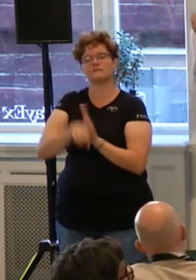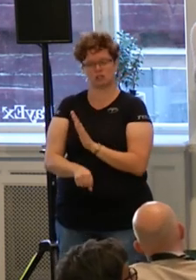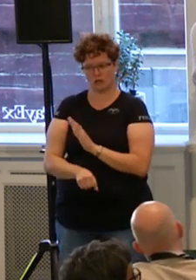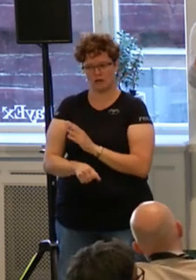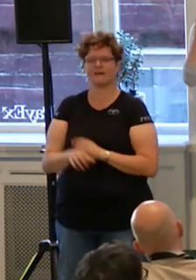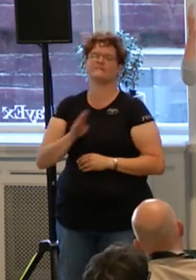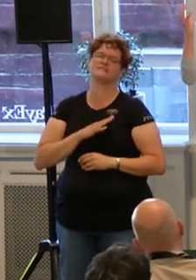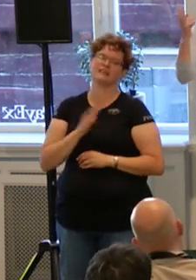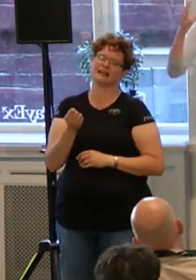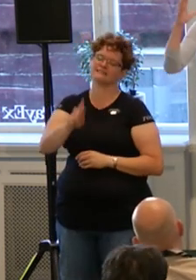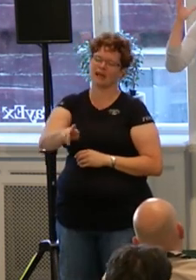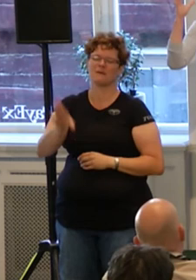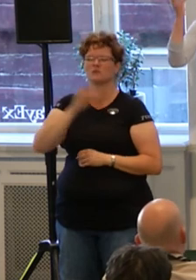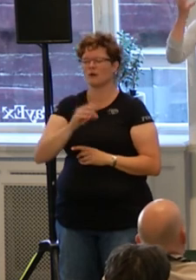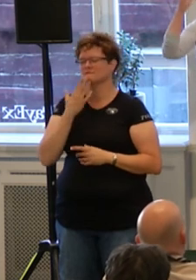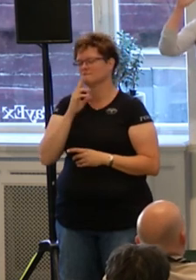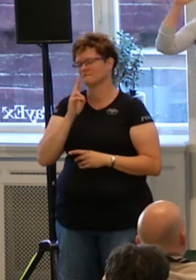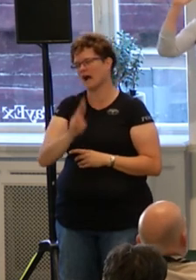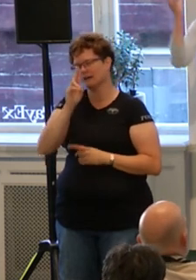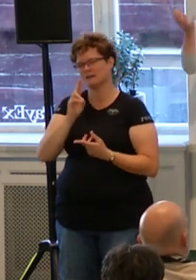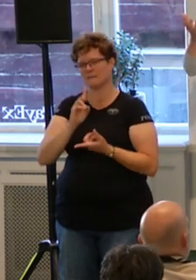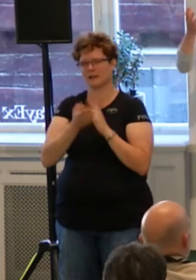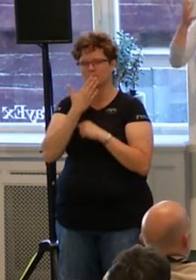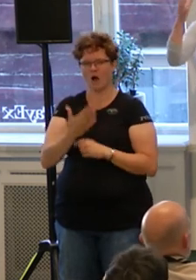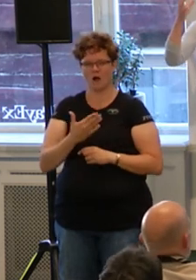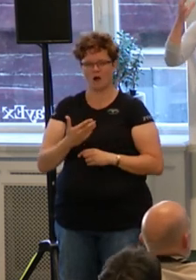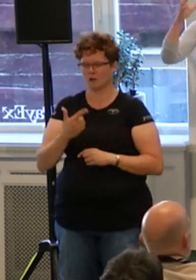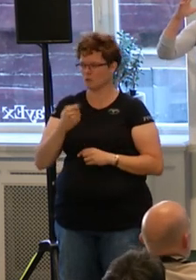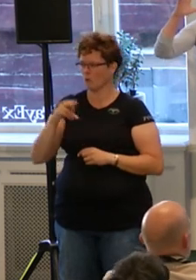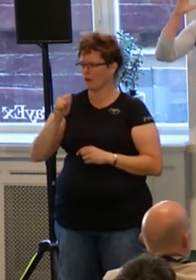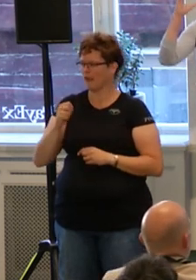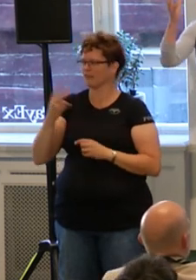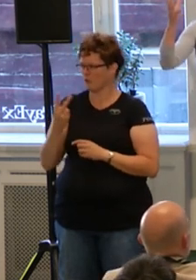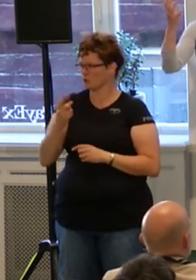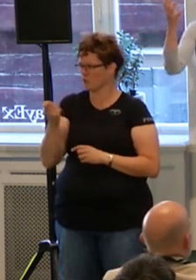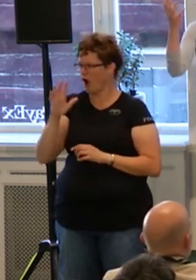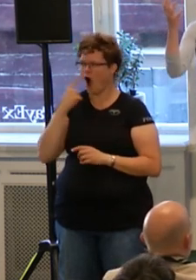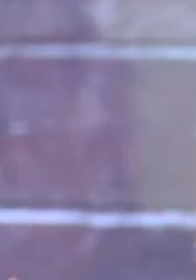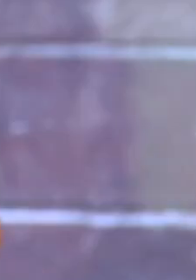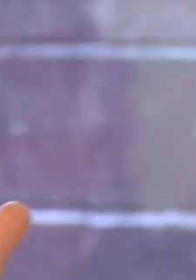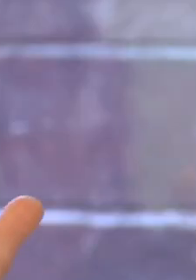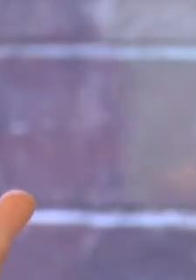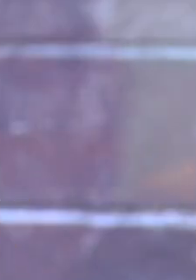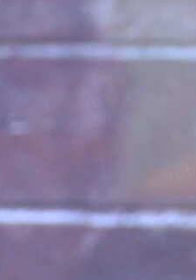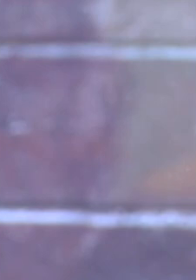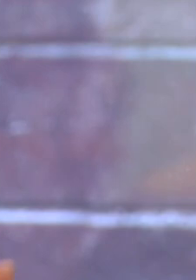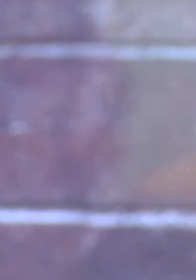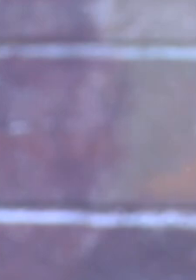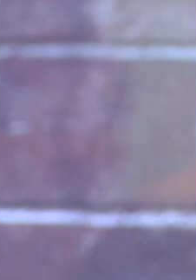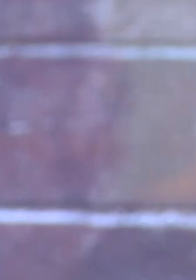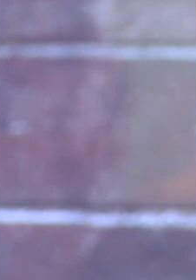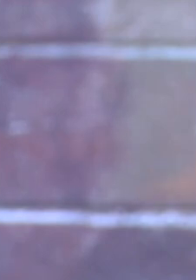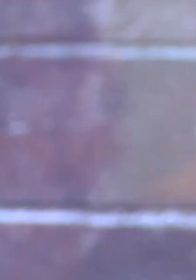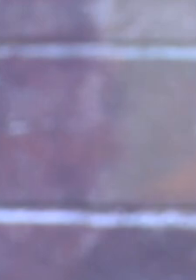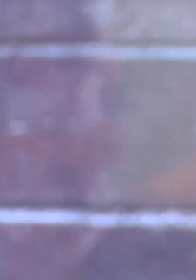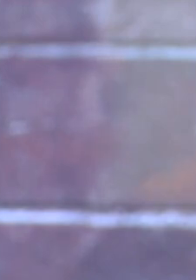sen finns det exempel på när det faktiskt går bra, som Tore 2 kanske några har hört talas om, den stora myndighetsgemensamma insatsen som gjordes mot grov